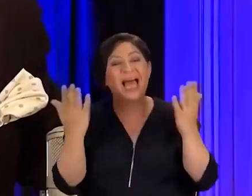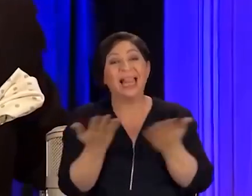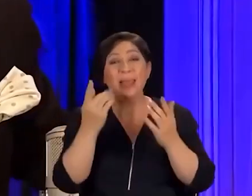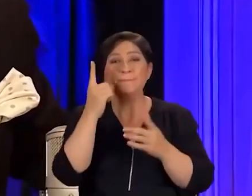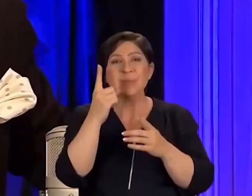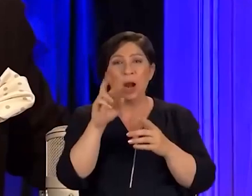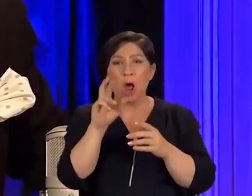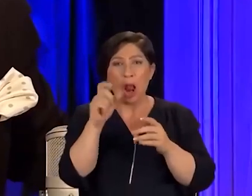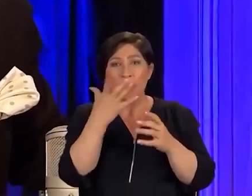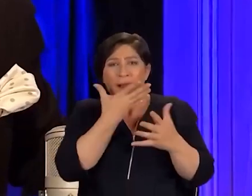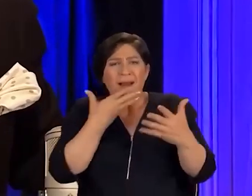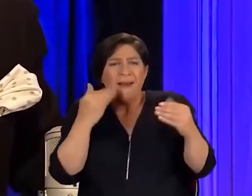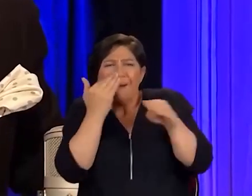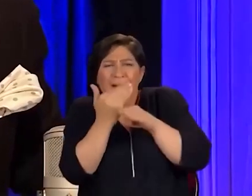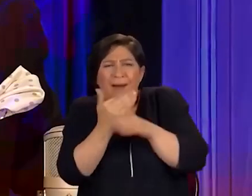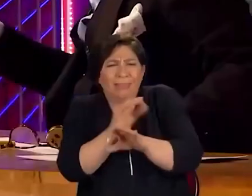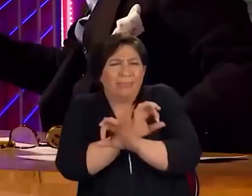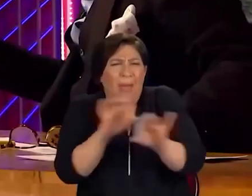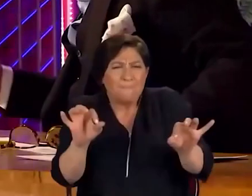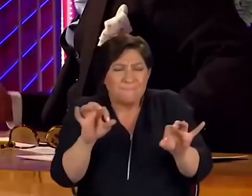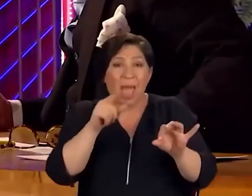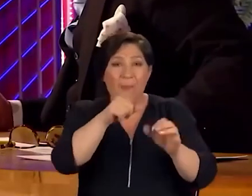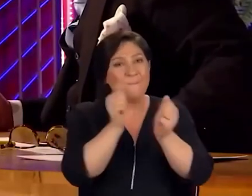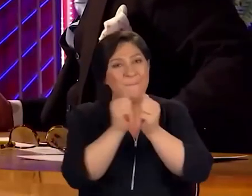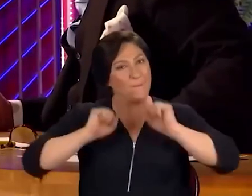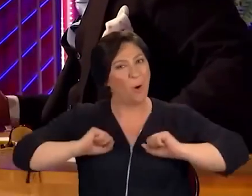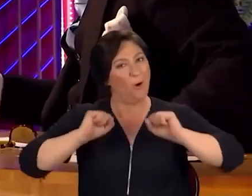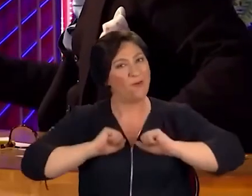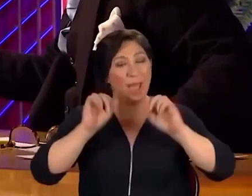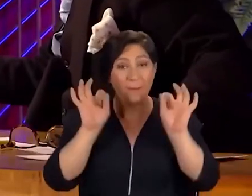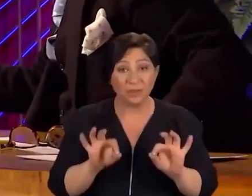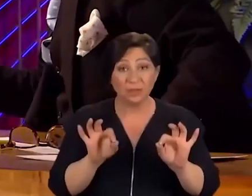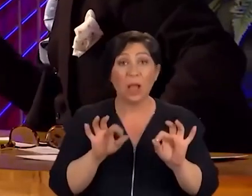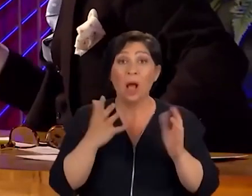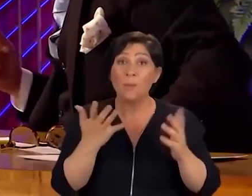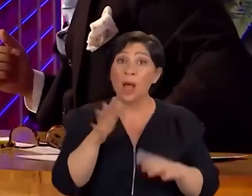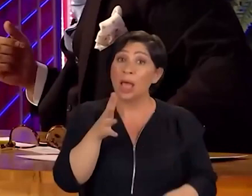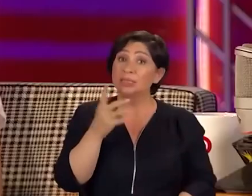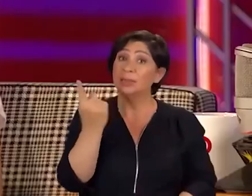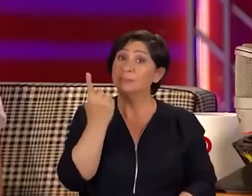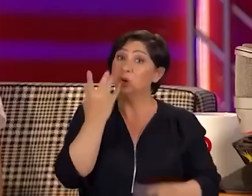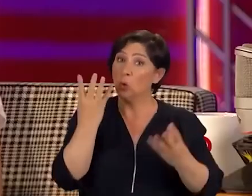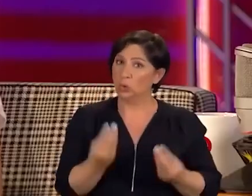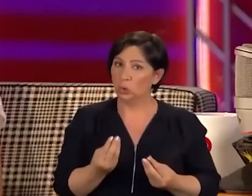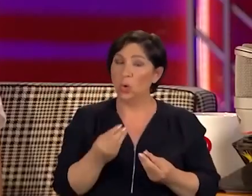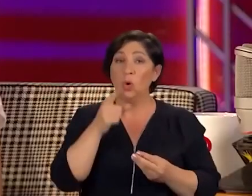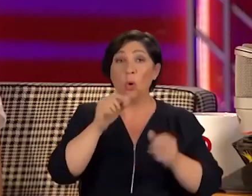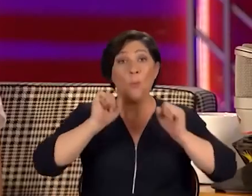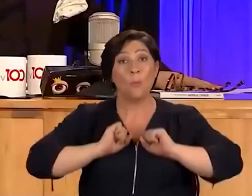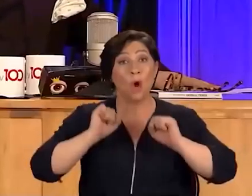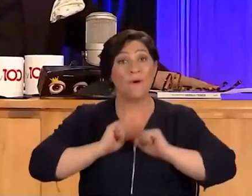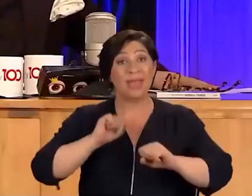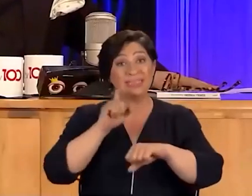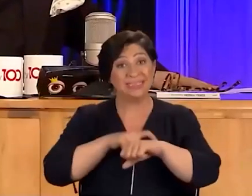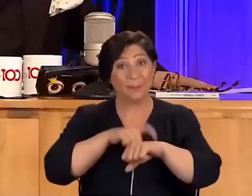bir role çok yakıştığı için ondan sonra Ebru ile birlikte provalara başladık. Fakat enteresan bir şey oldu. O